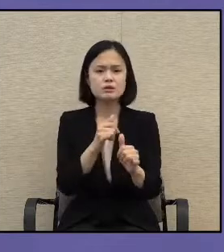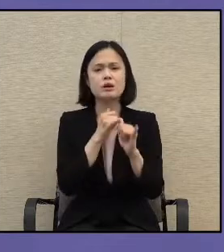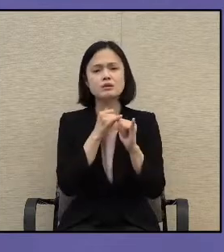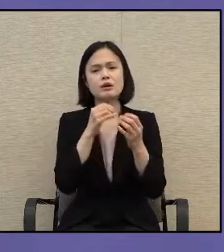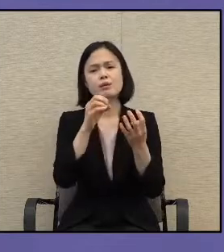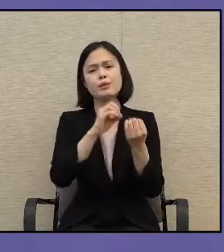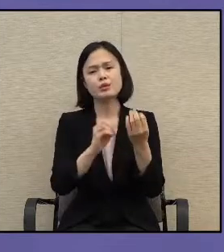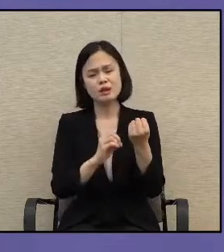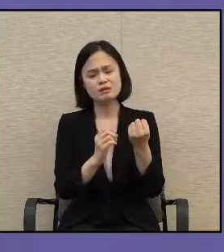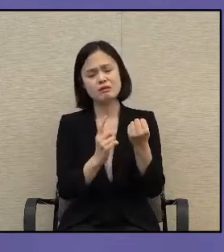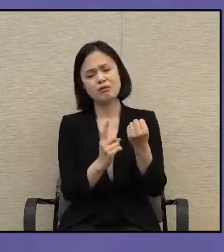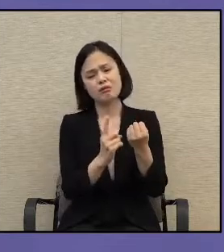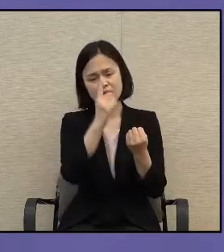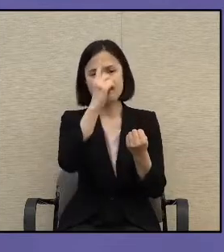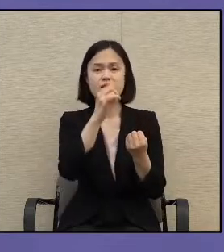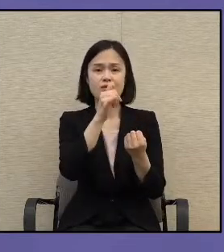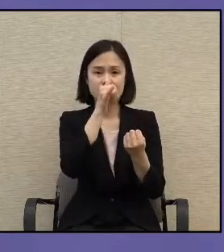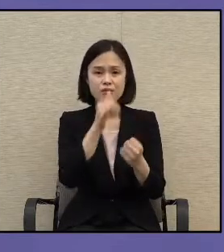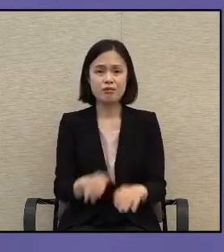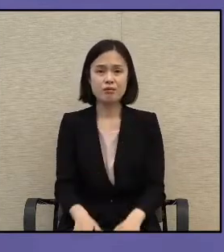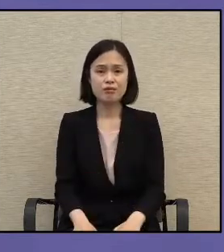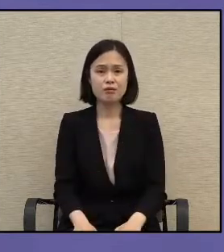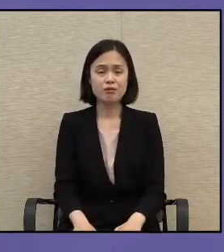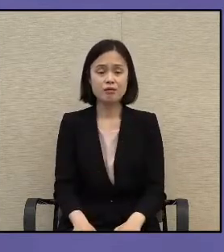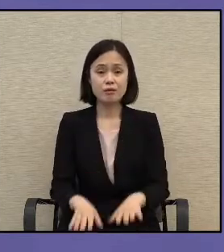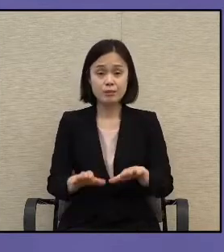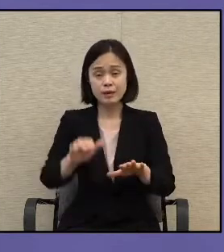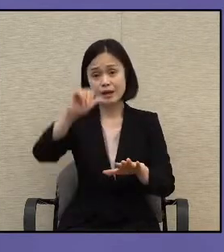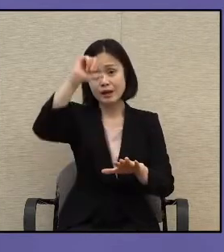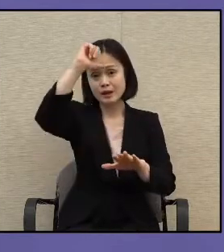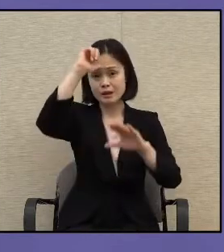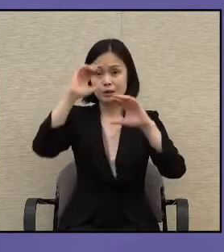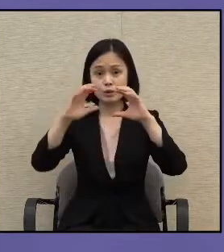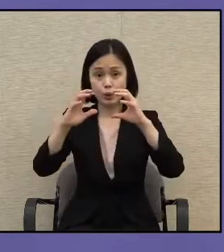이야기인데 앞에서 저희가